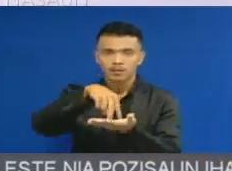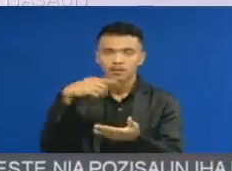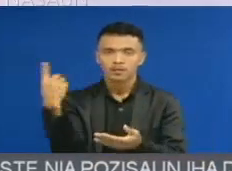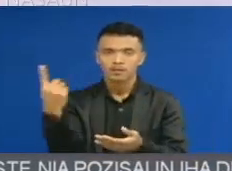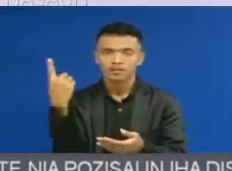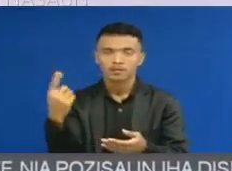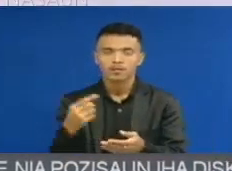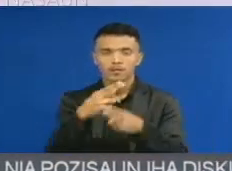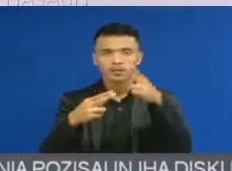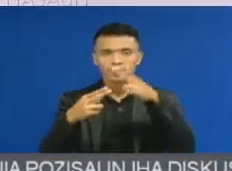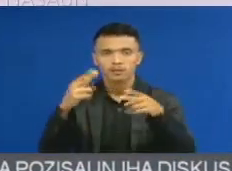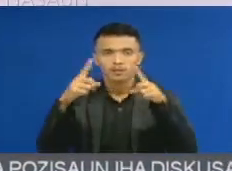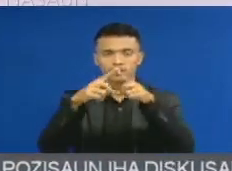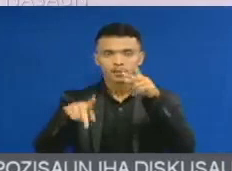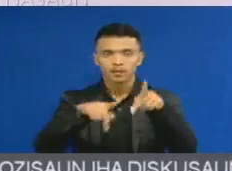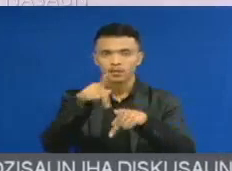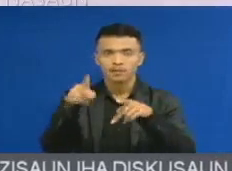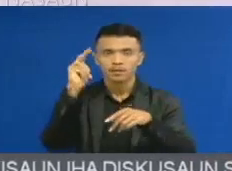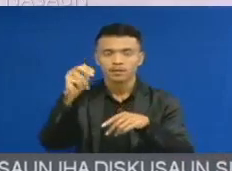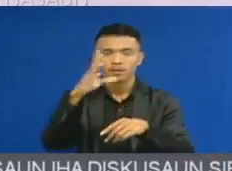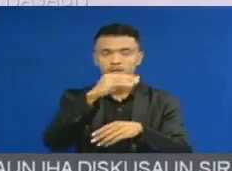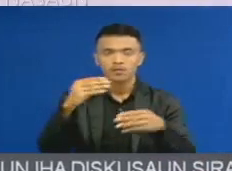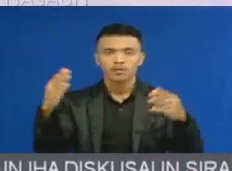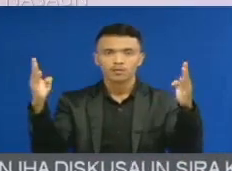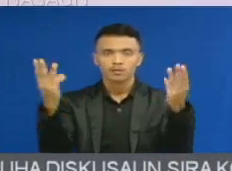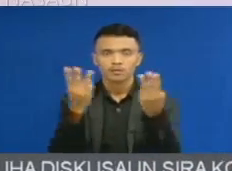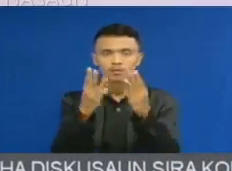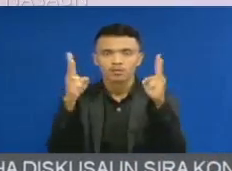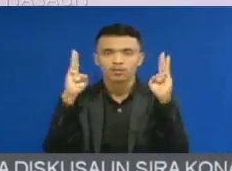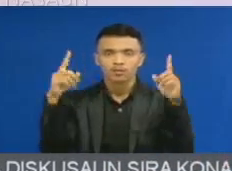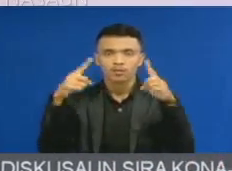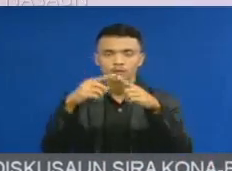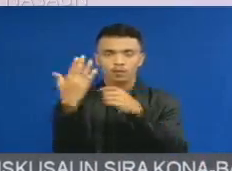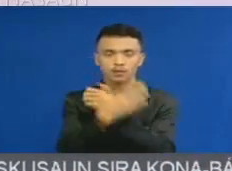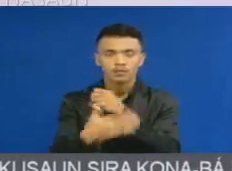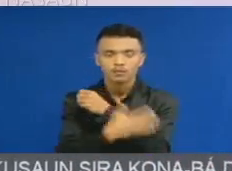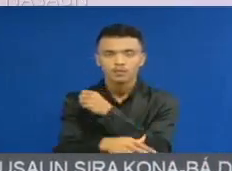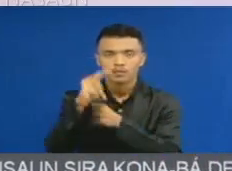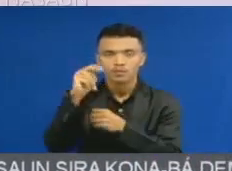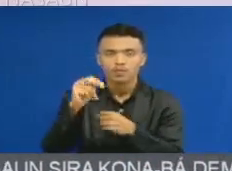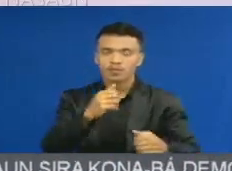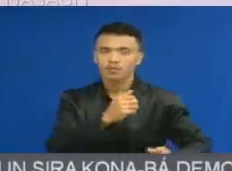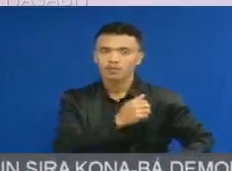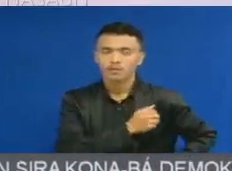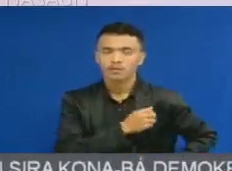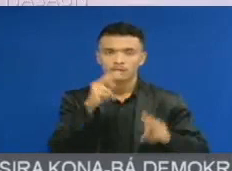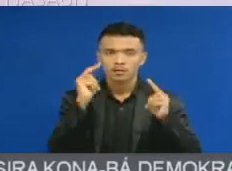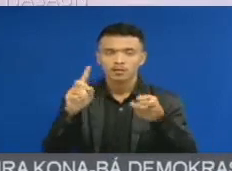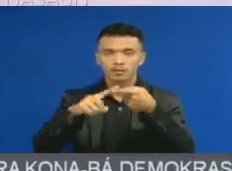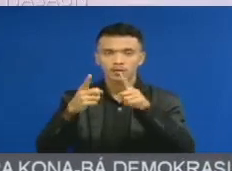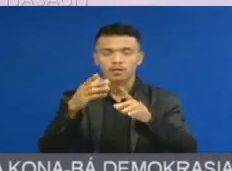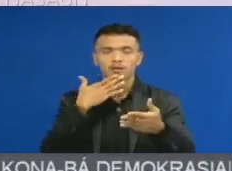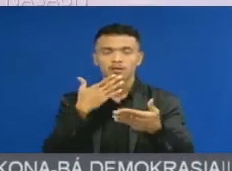fatin libang ko at povu diang. No lutu na saun diang. Falentil tenki sanya belon diak pa povu diang.